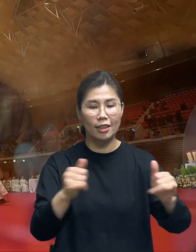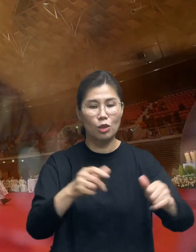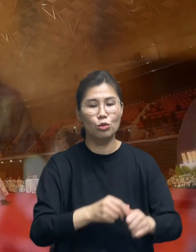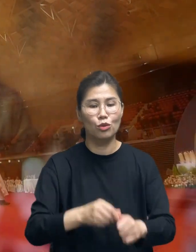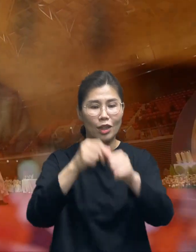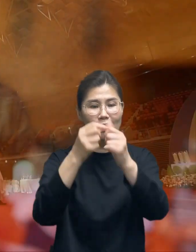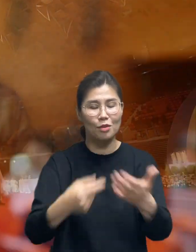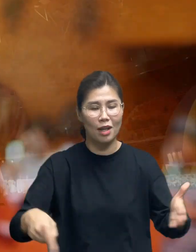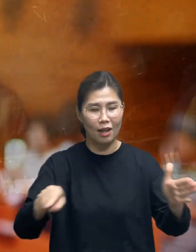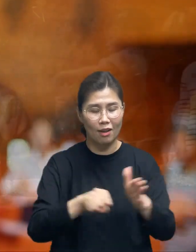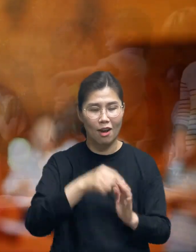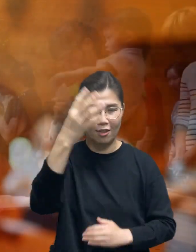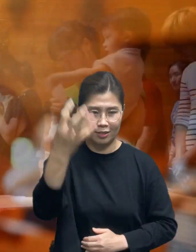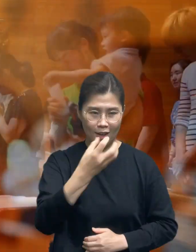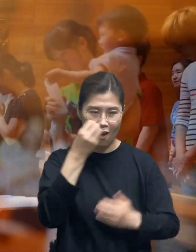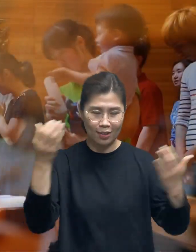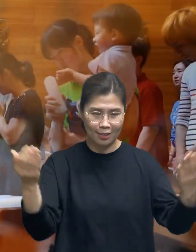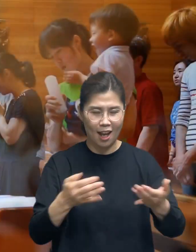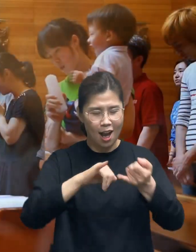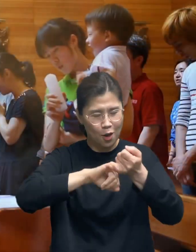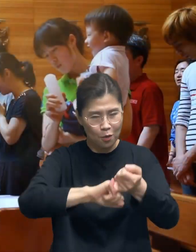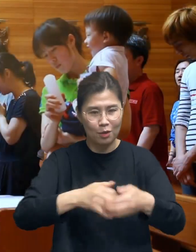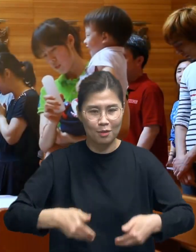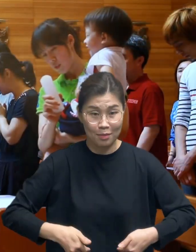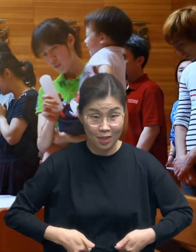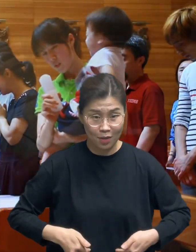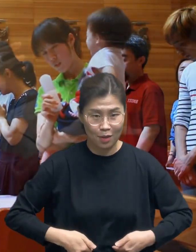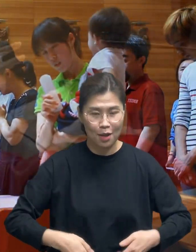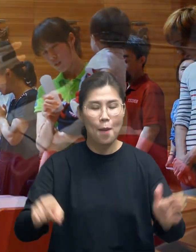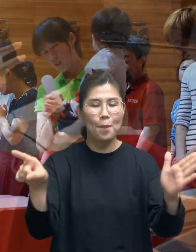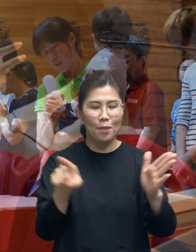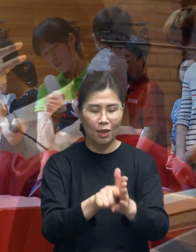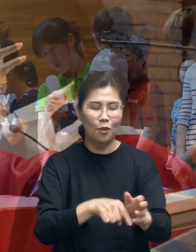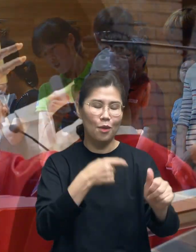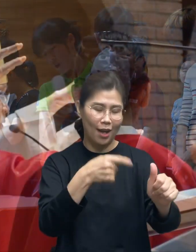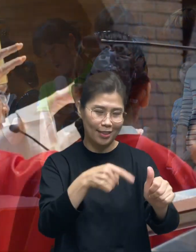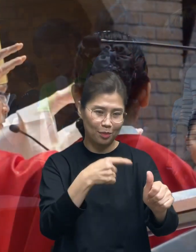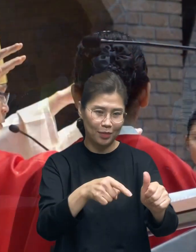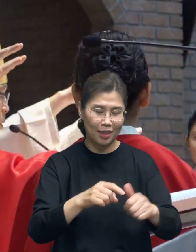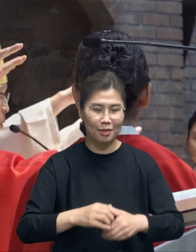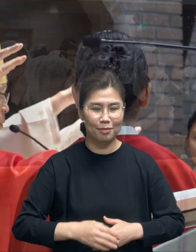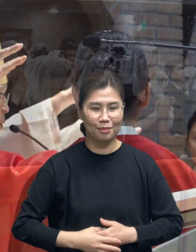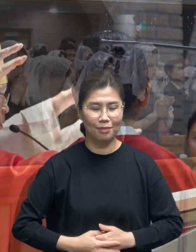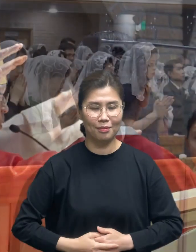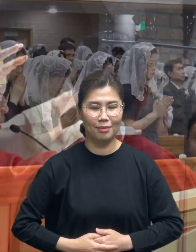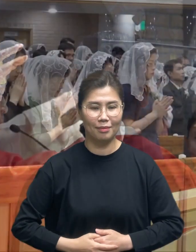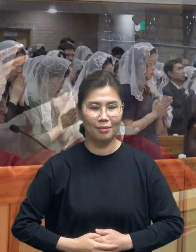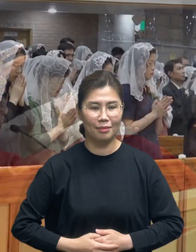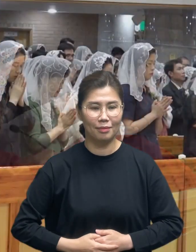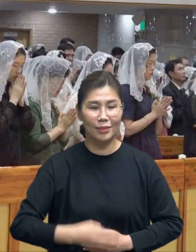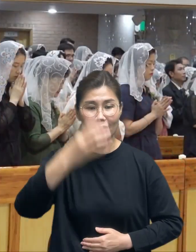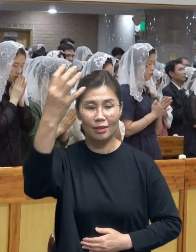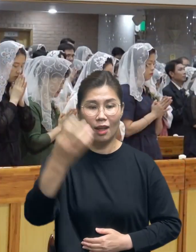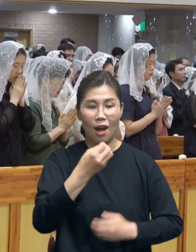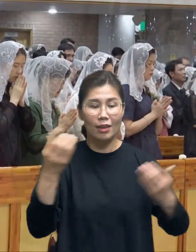그래서 교회는 신자들의 구원을 위하여 성사가 반드시 필요하다고 믿고 가르칩니다